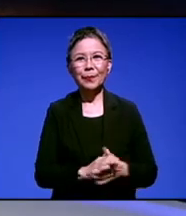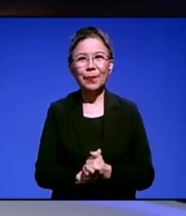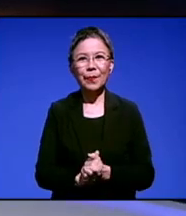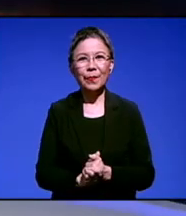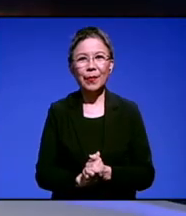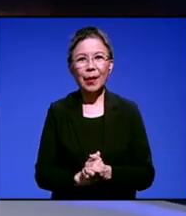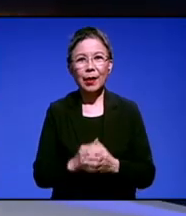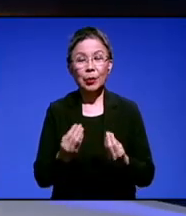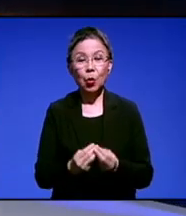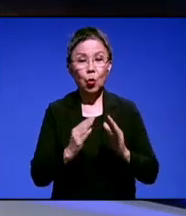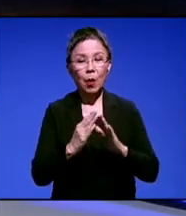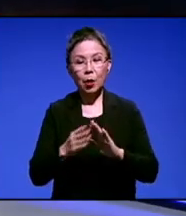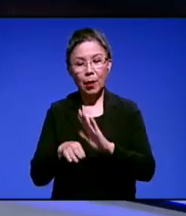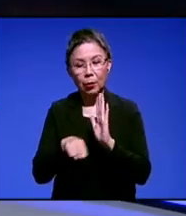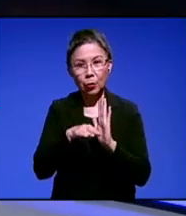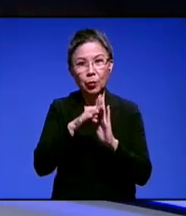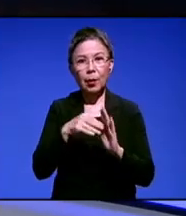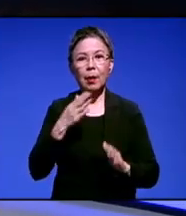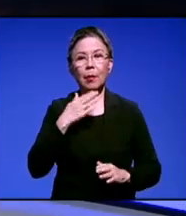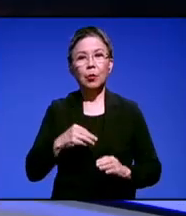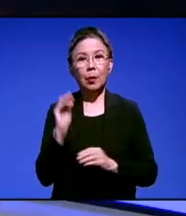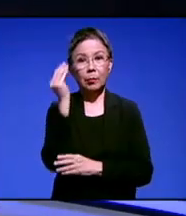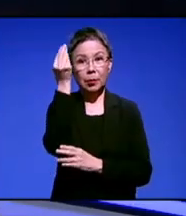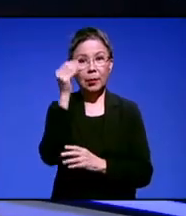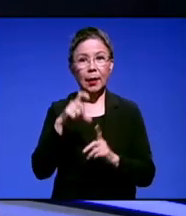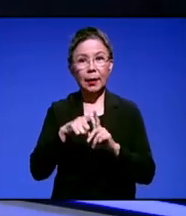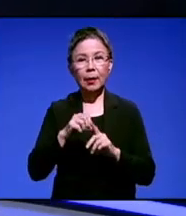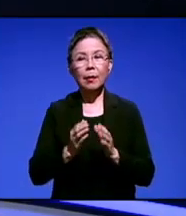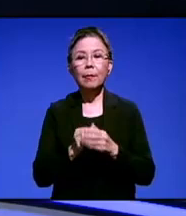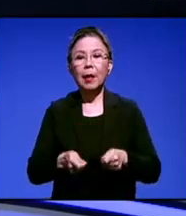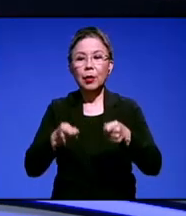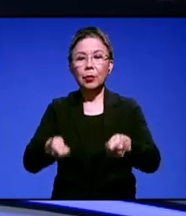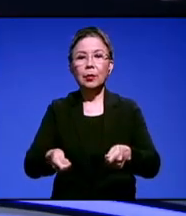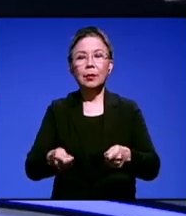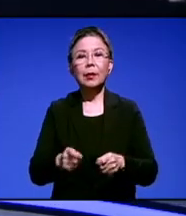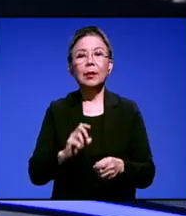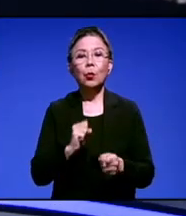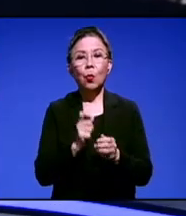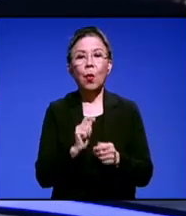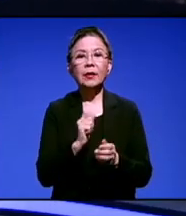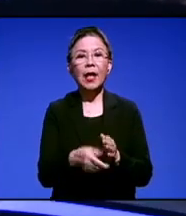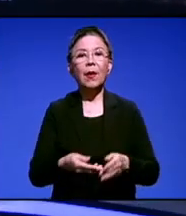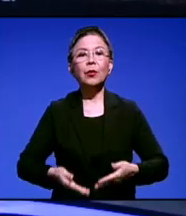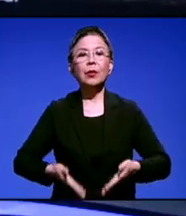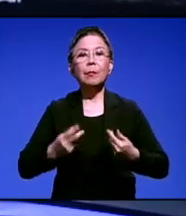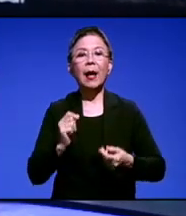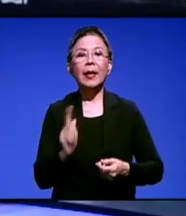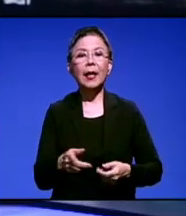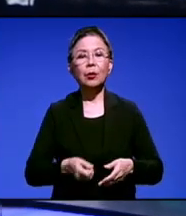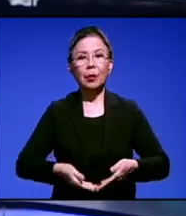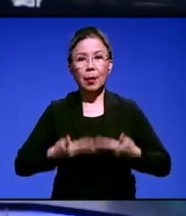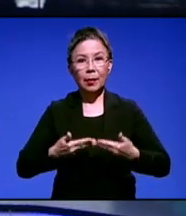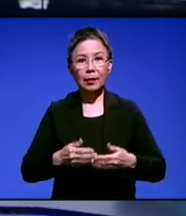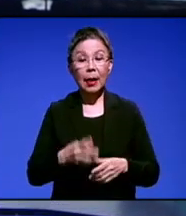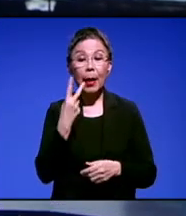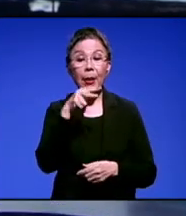Sementara itu, sejumlah penghuni rumah susun milik Pemprov DKI mengajukan permohonan keringanan uang sewa pada gubernur. Permohonan ini diajukan